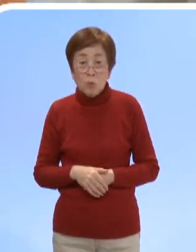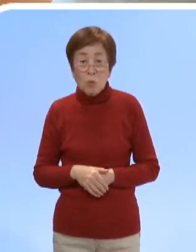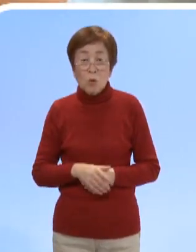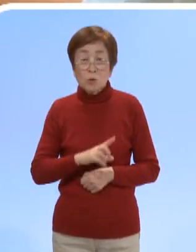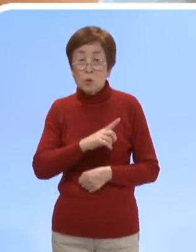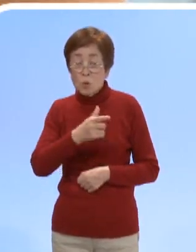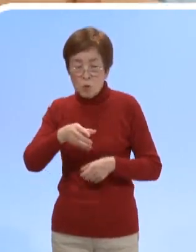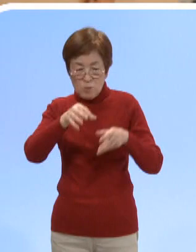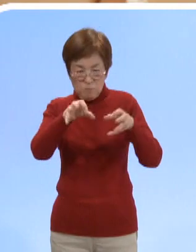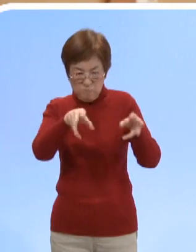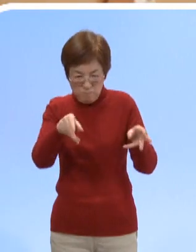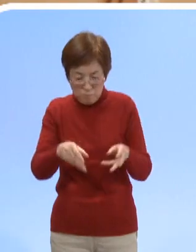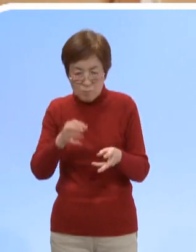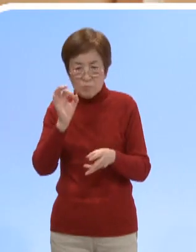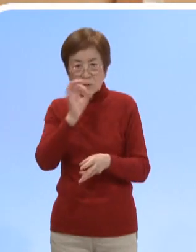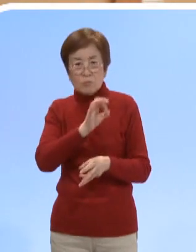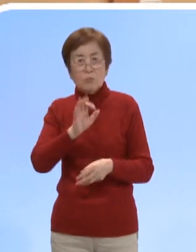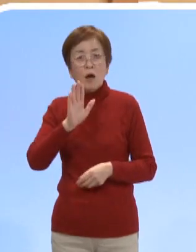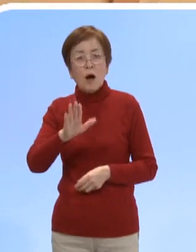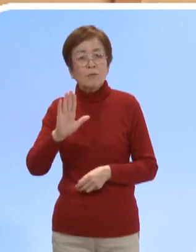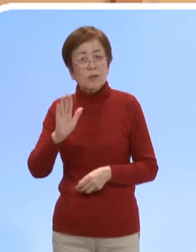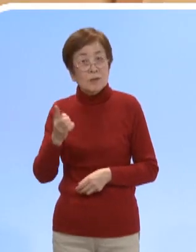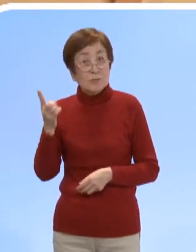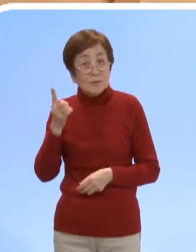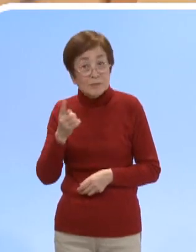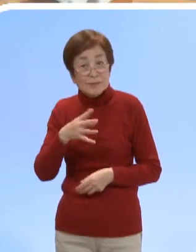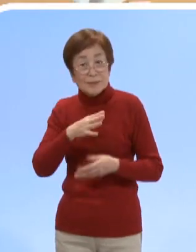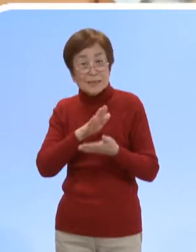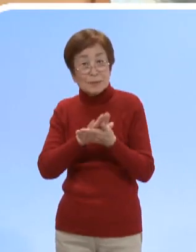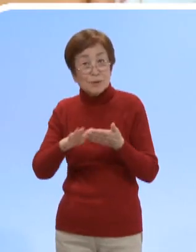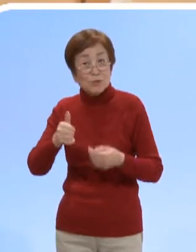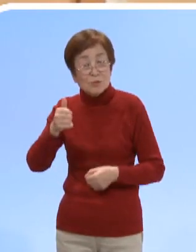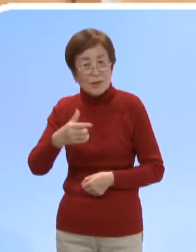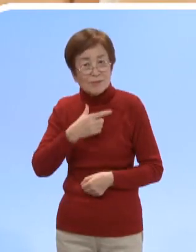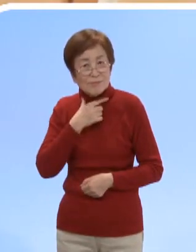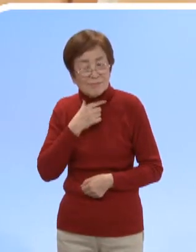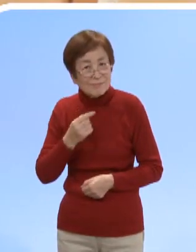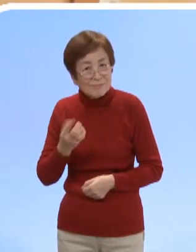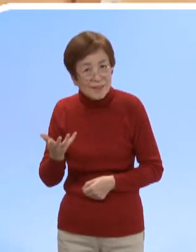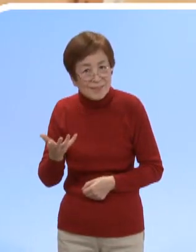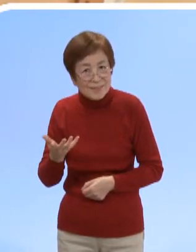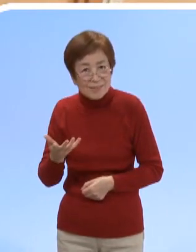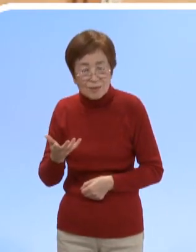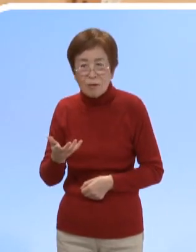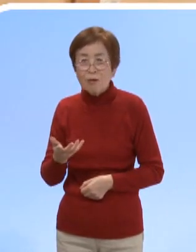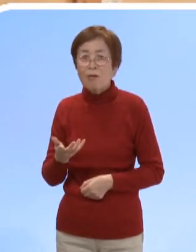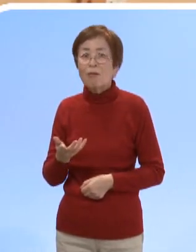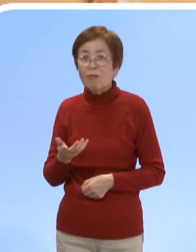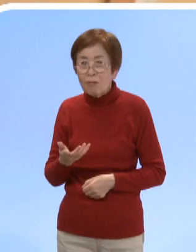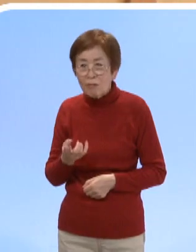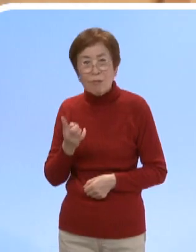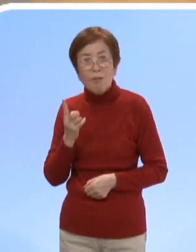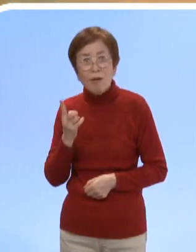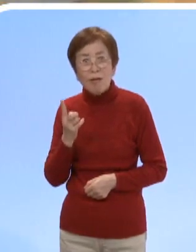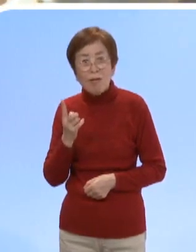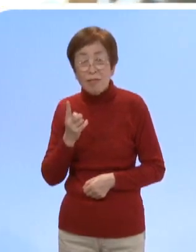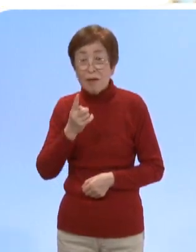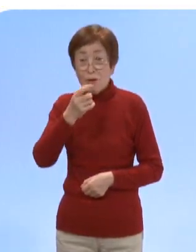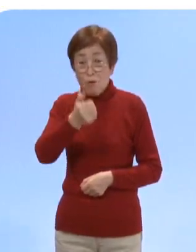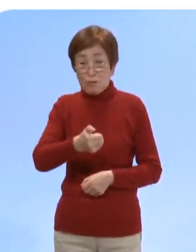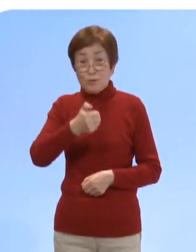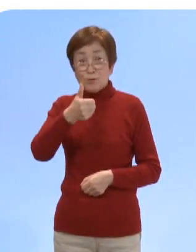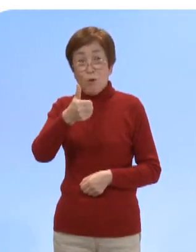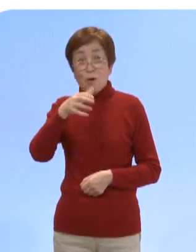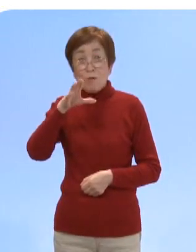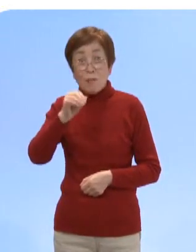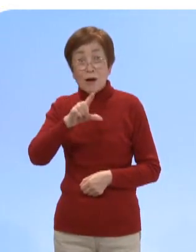ある作品の中でも清水さんのお気に入りを見せてもらいました。そのお値段なんと 55万